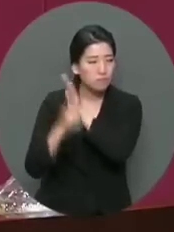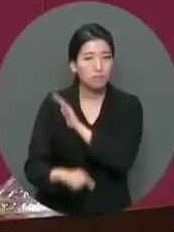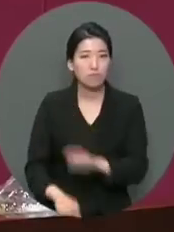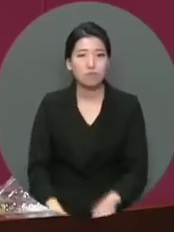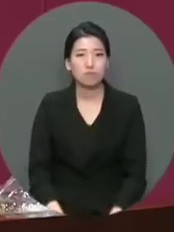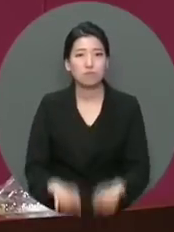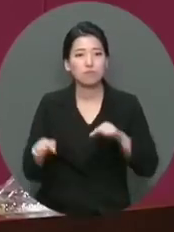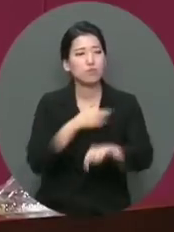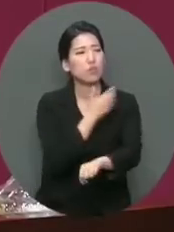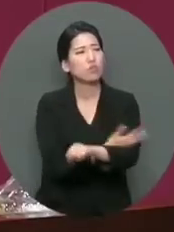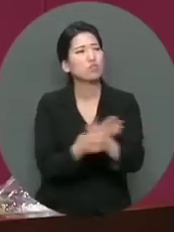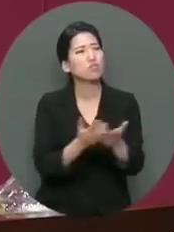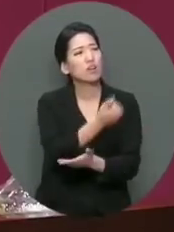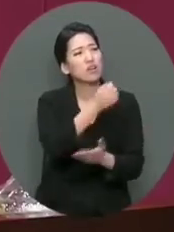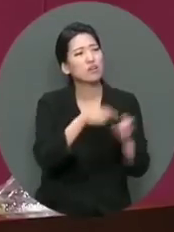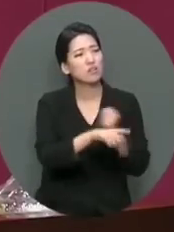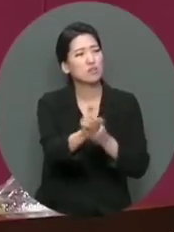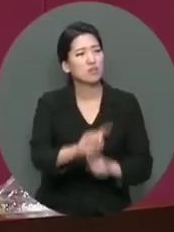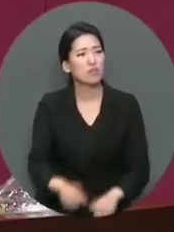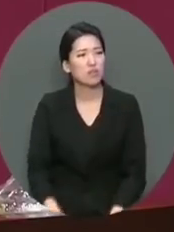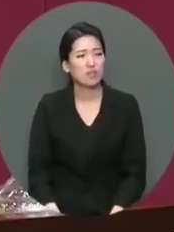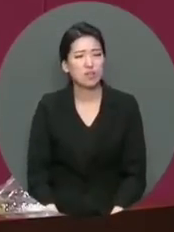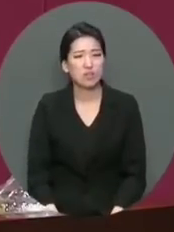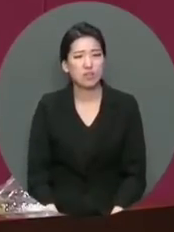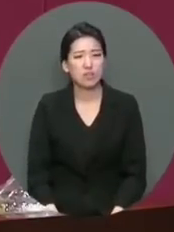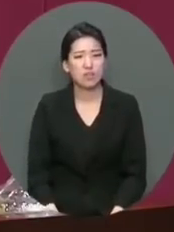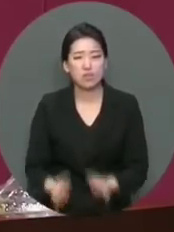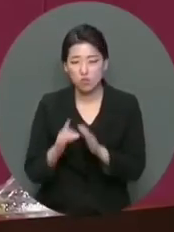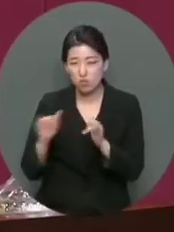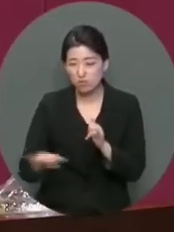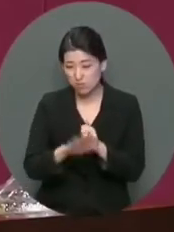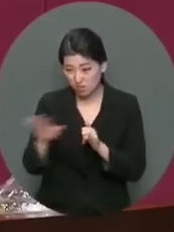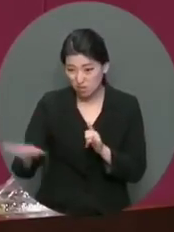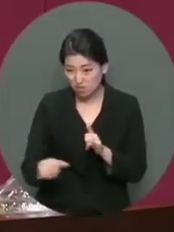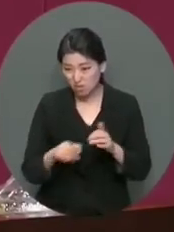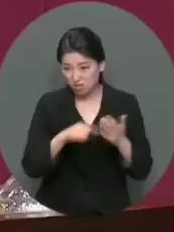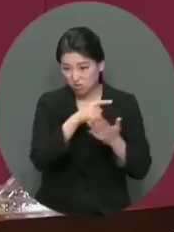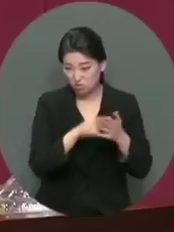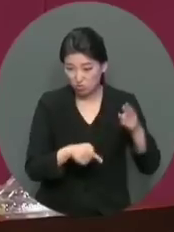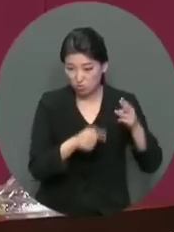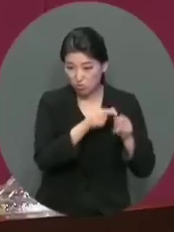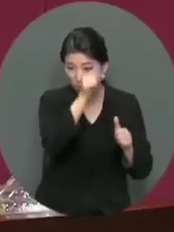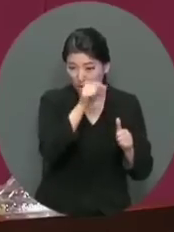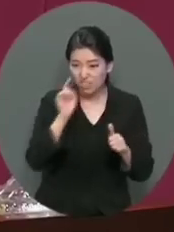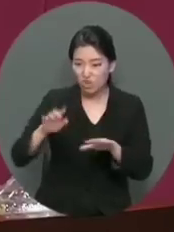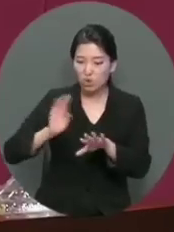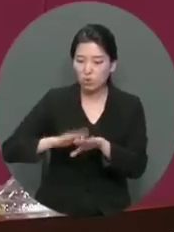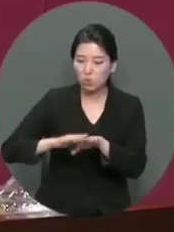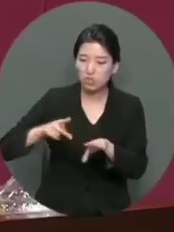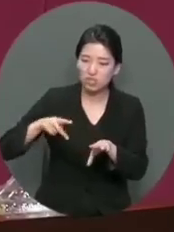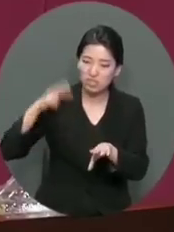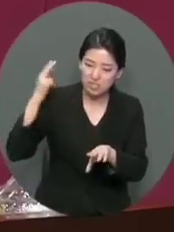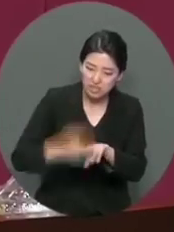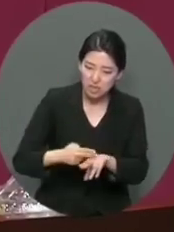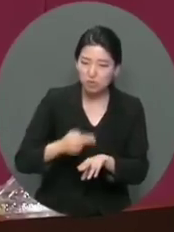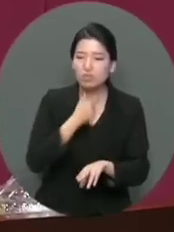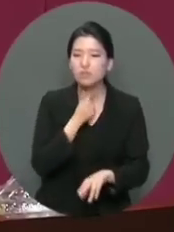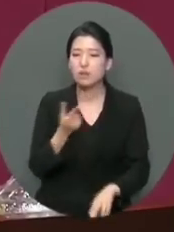잡았습니까? 손가락을 자르고 싶을 거라던 예언은 현실이 되었습니다. 국가는 누구를 위해